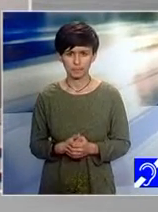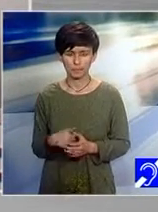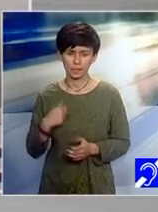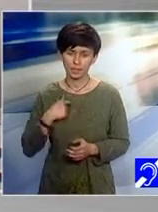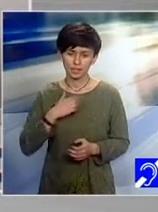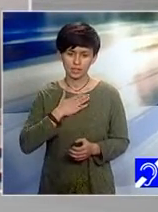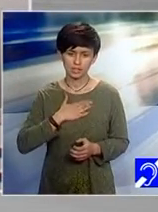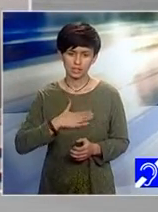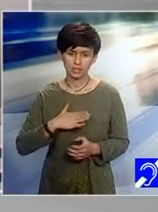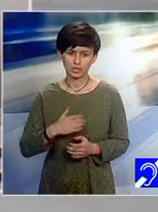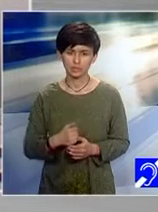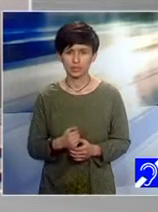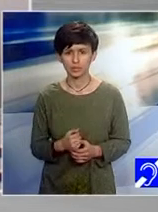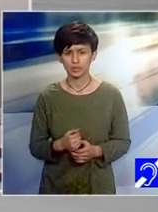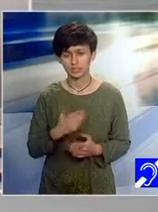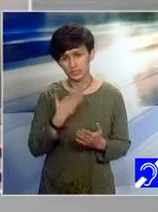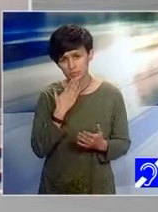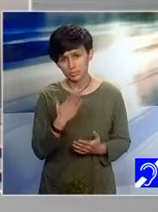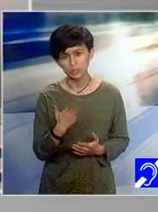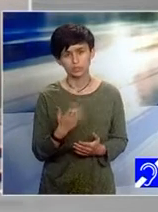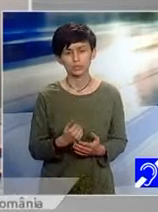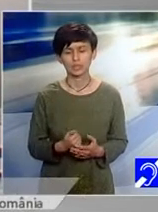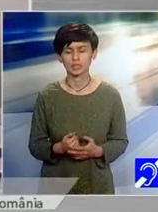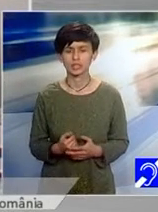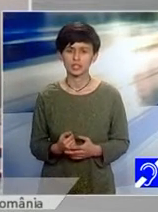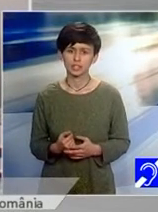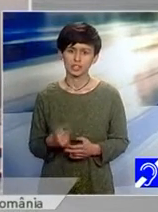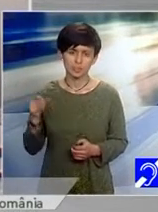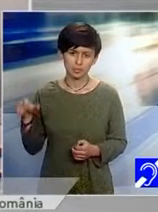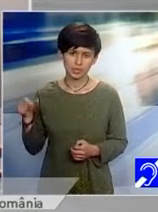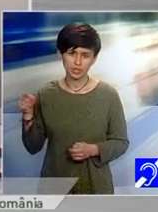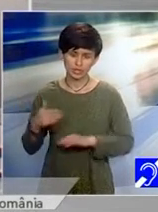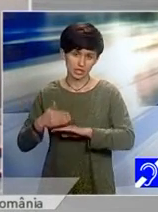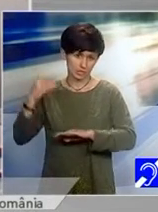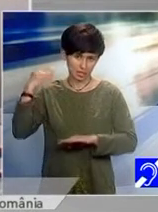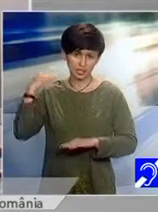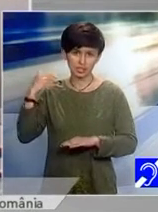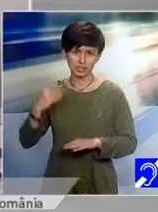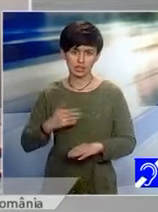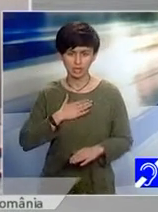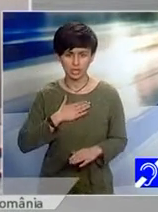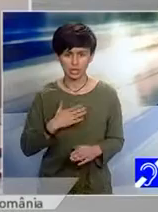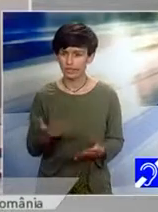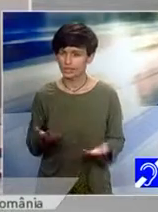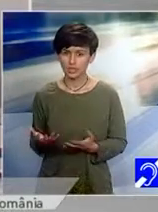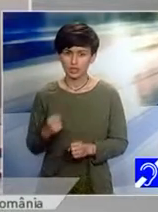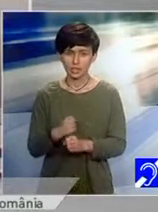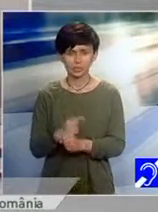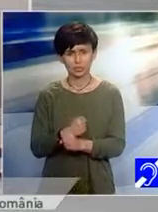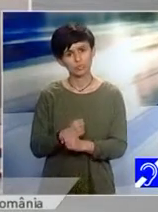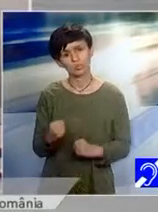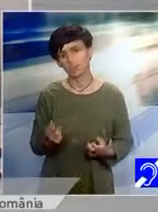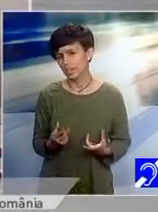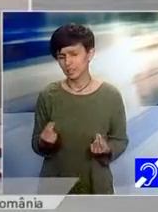aduc vii și calde mulțumiri predecesoarei mele la această filială, care a făcut foarte, foarte mult, a